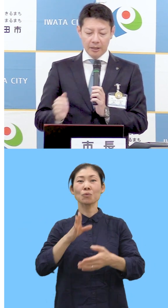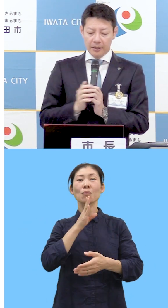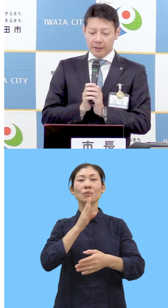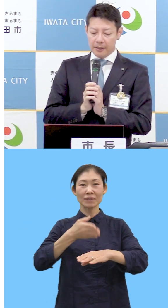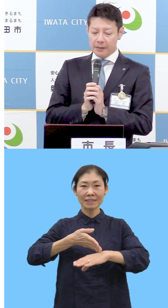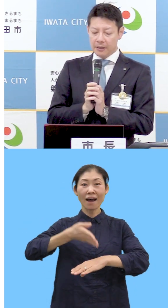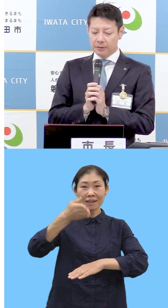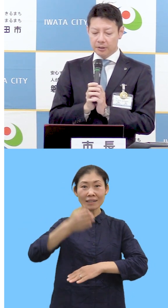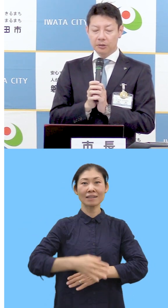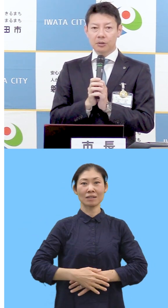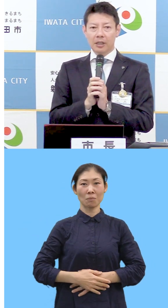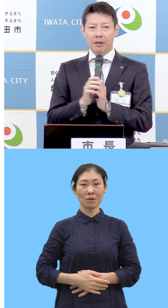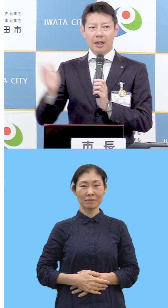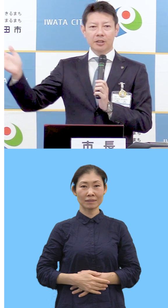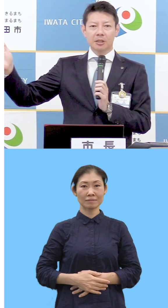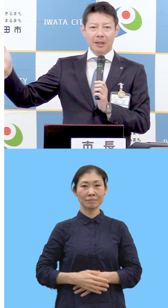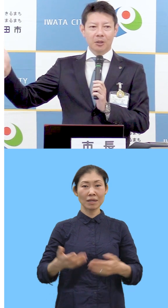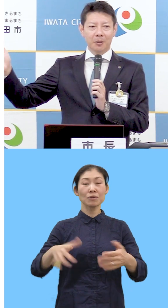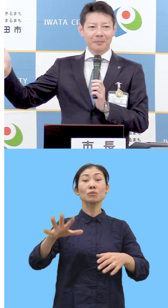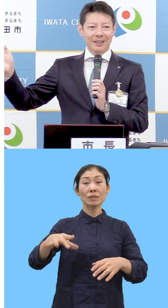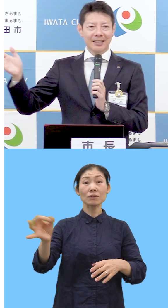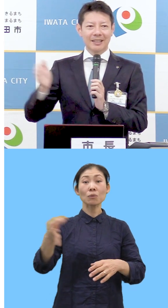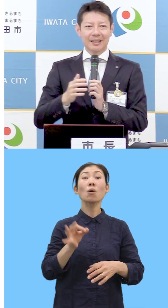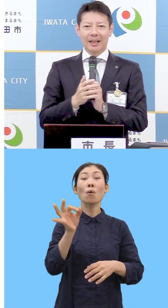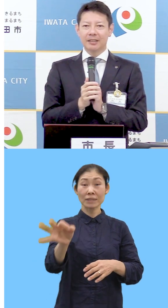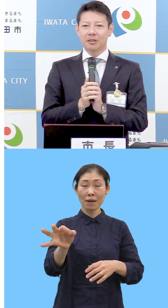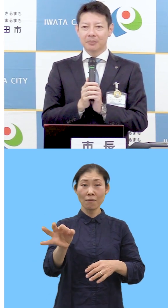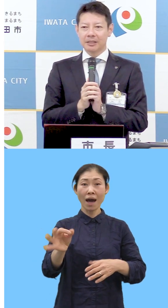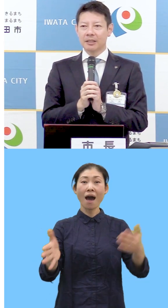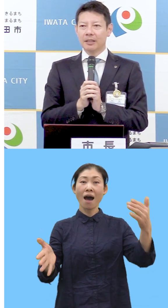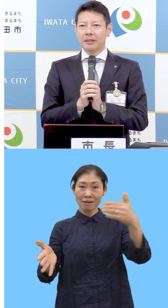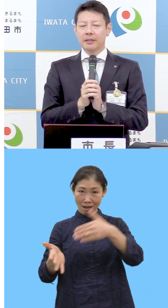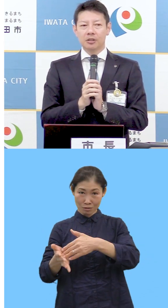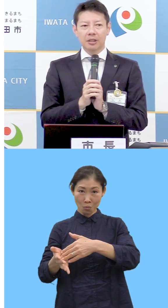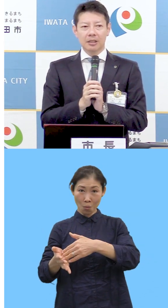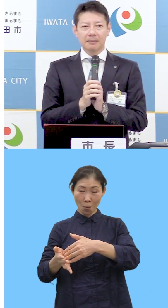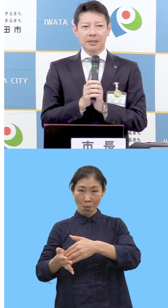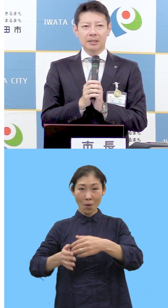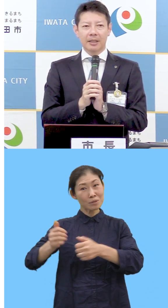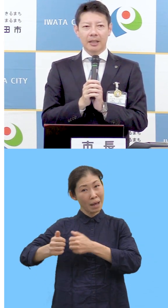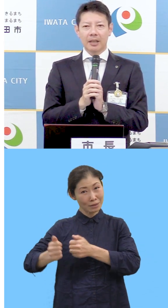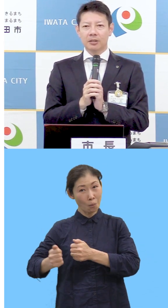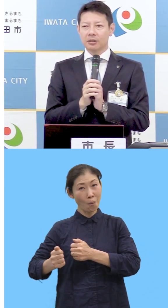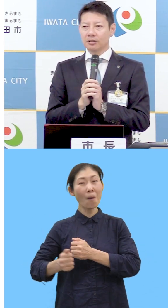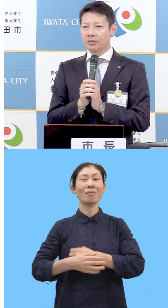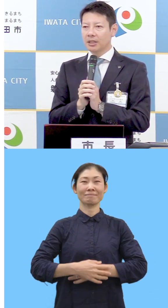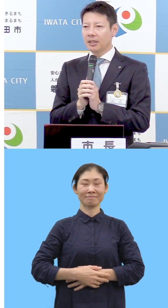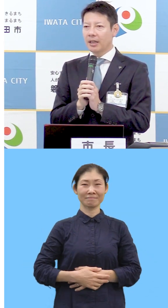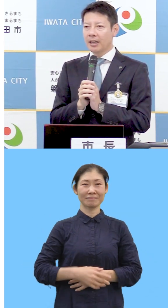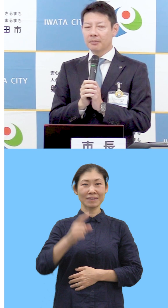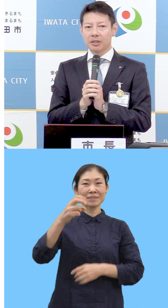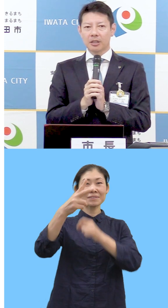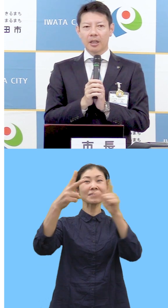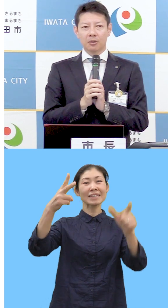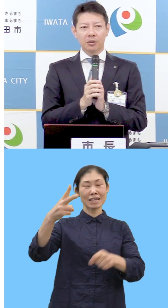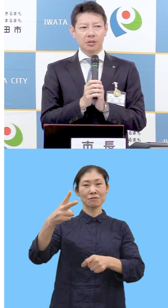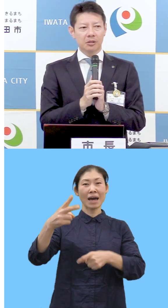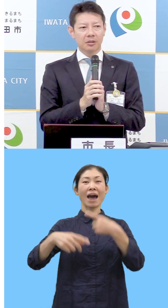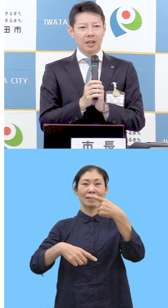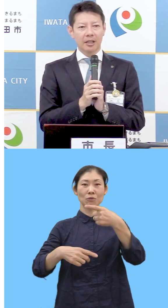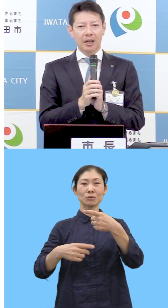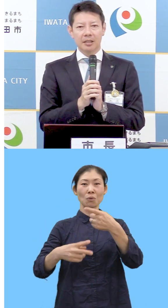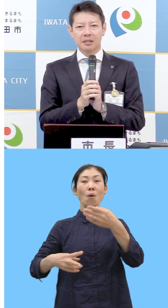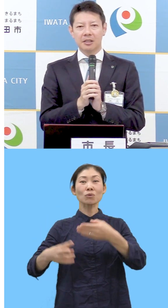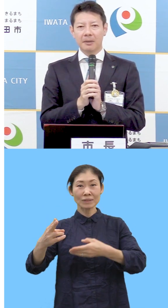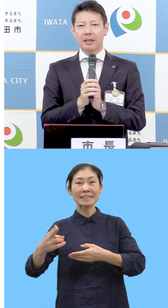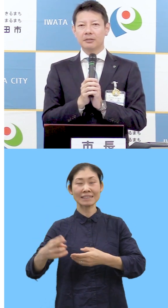して、ふるさと納税はラストスパートに入っております。12月末までが一つの区切りでありまして、この1